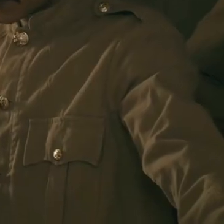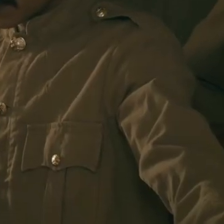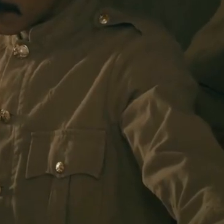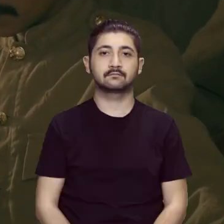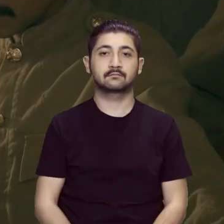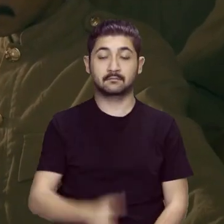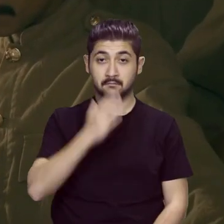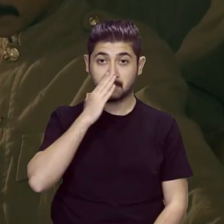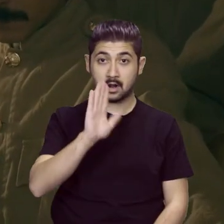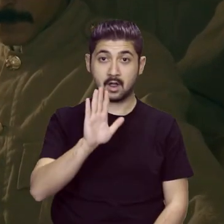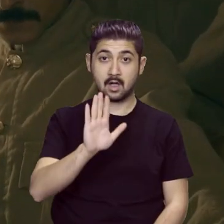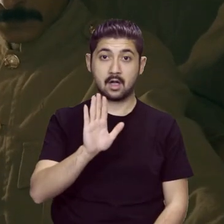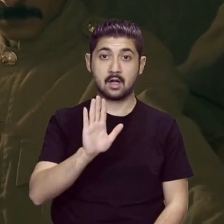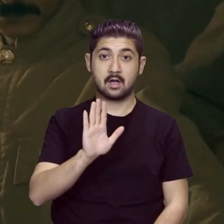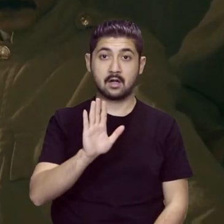Bekle.